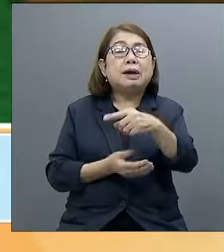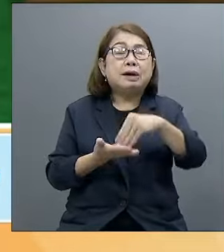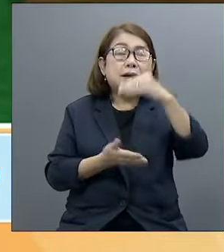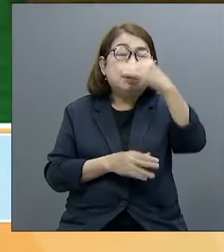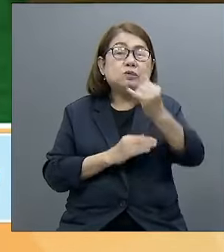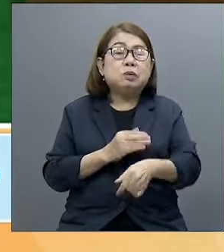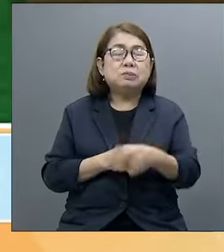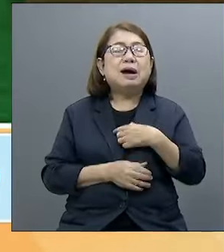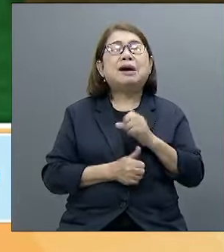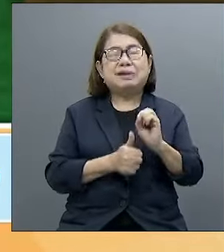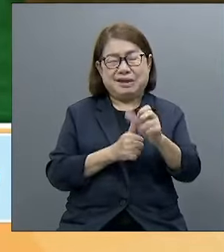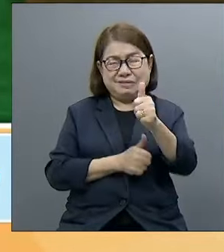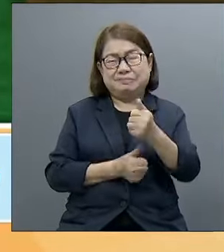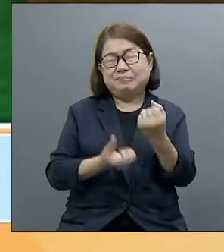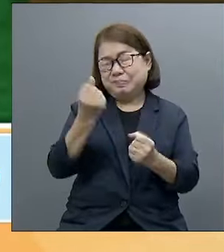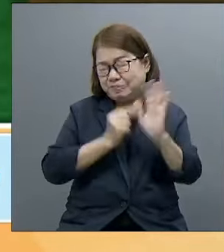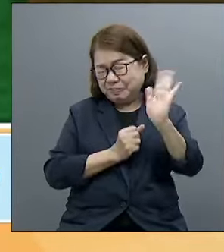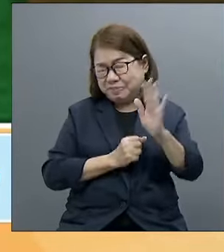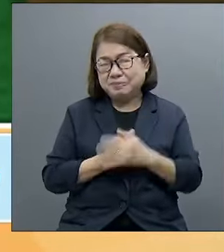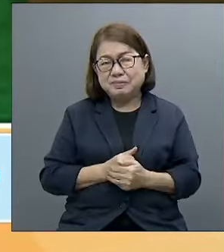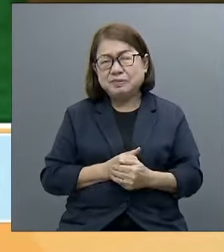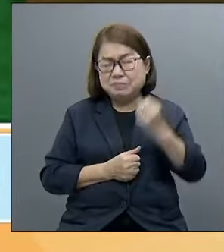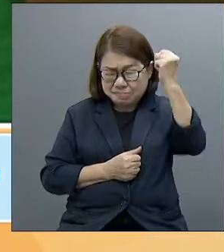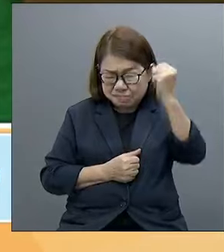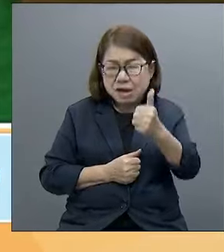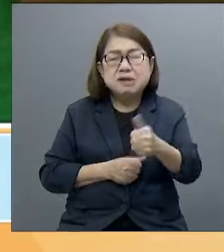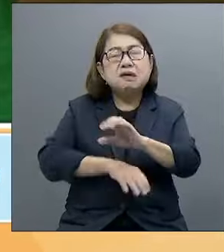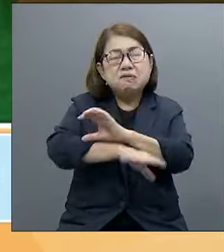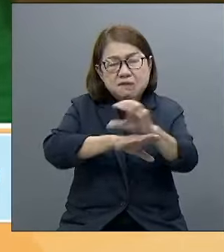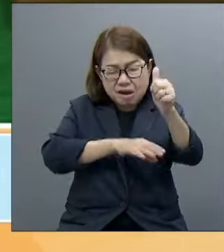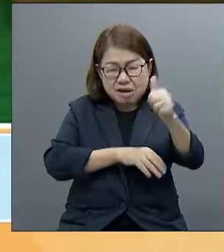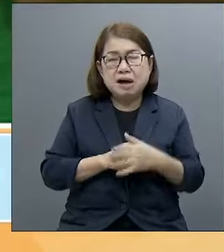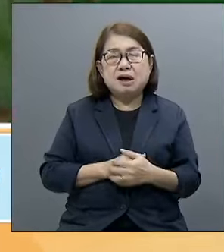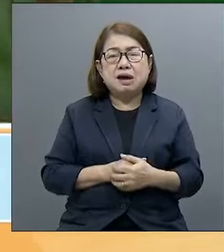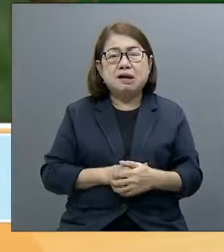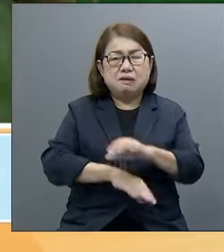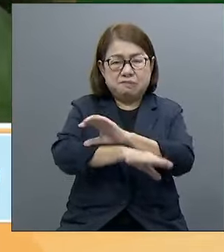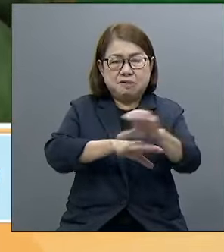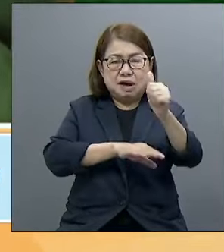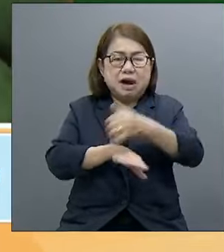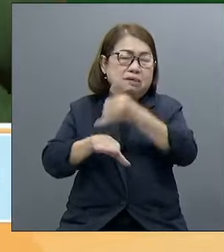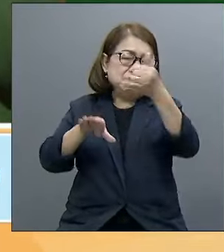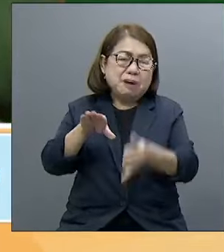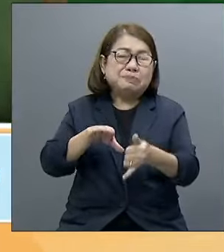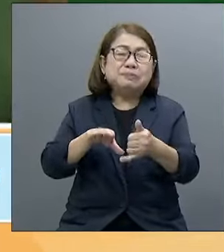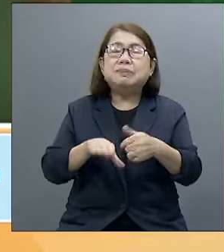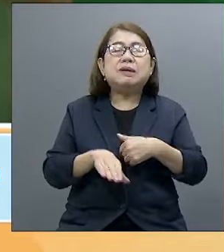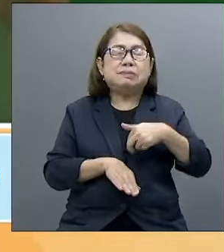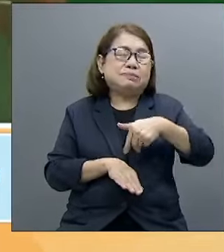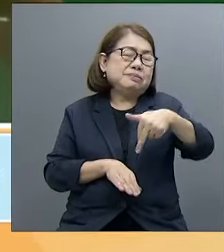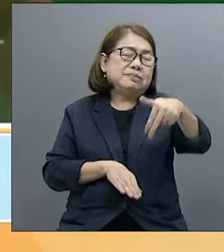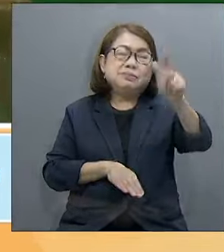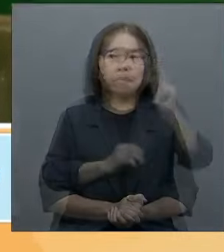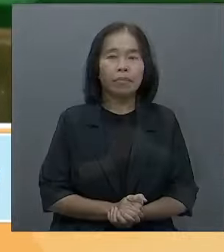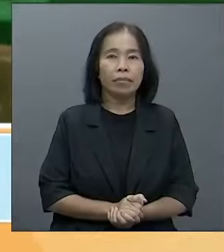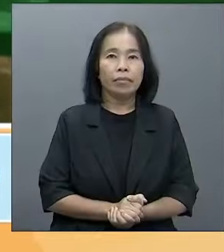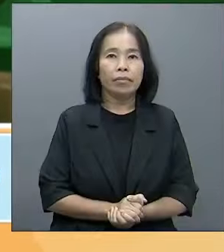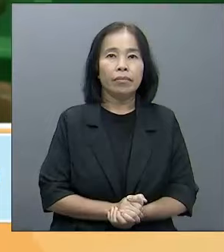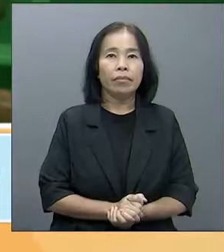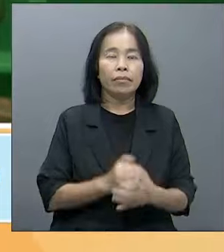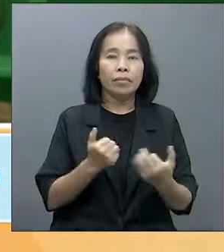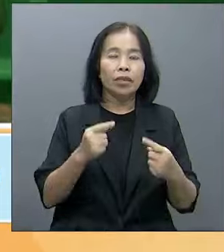ไม่ต้องเอารถไปค่ะ จริง ไม่ต้องเอารถไปรถไฟฟ้ามาแล้วค่ะคุณผู้ชมคะลงสถานีมหาวิทยาลัยเกษตรศาสตร์